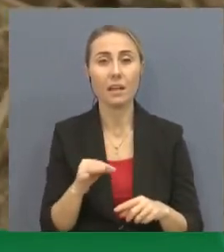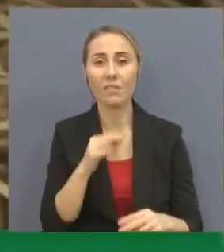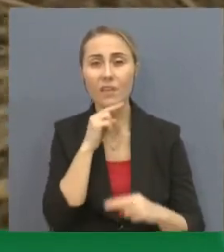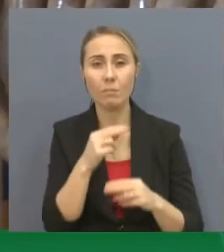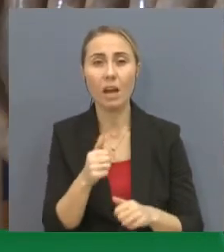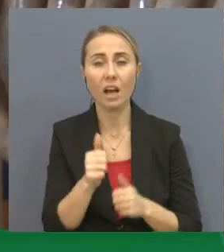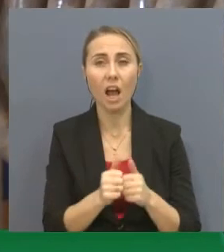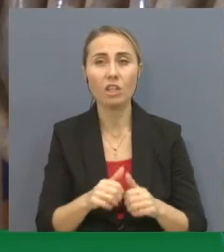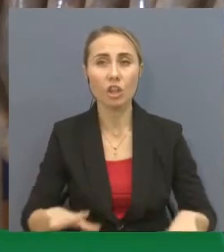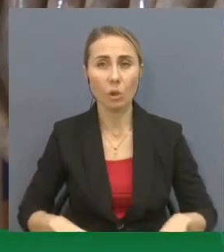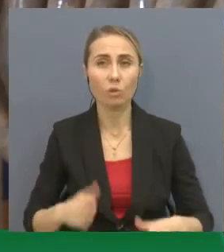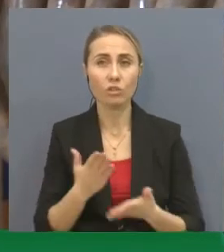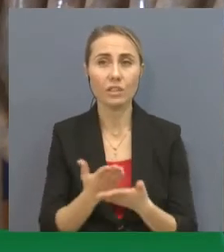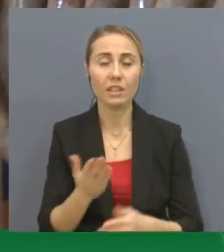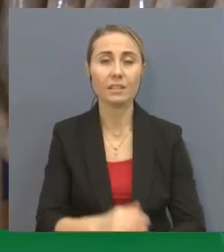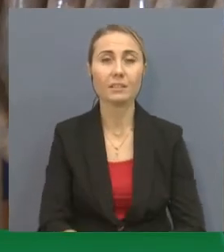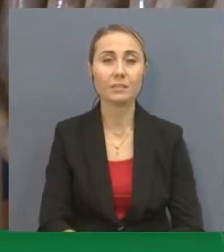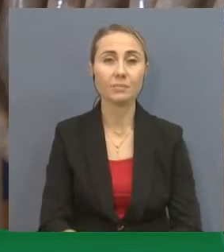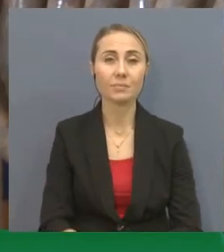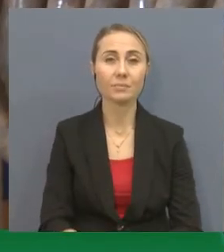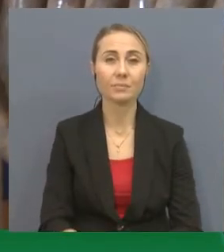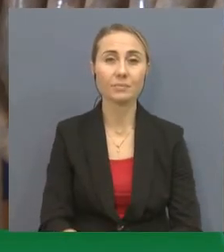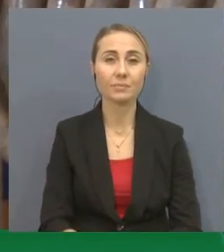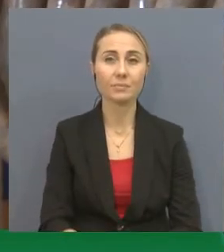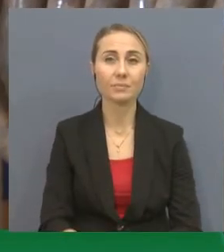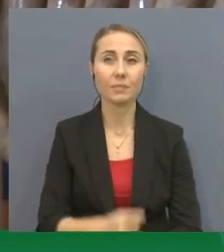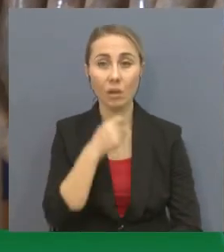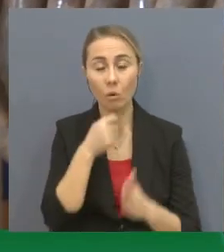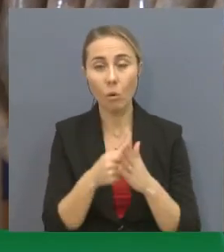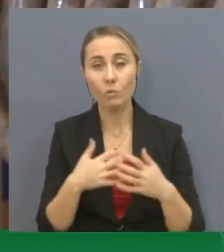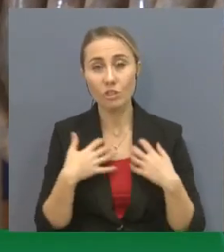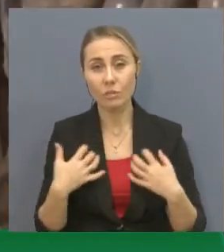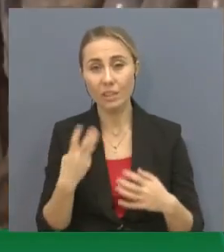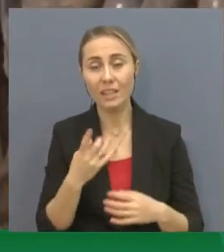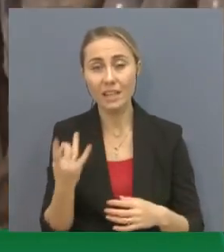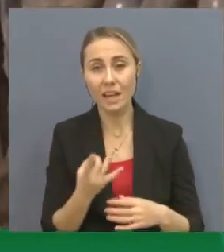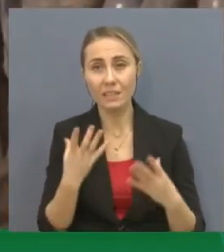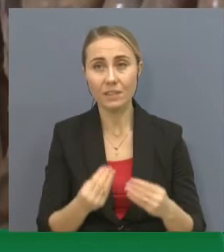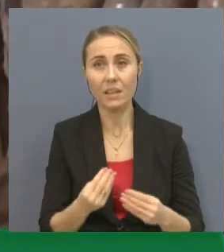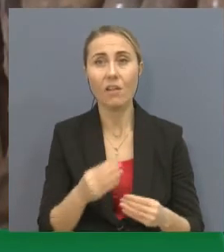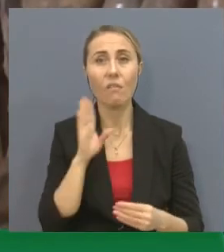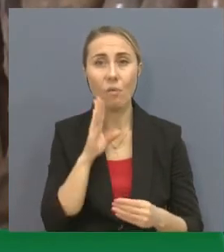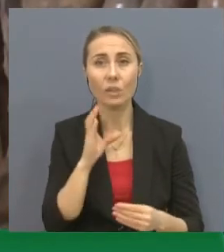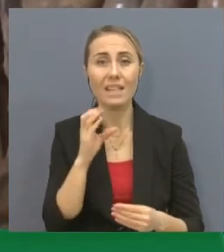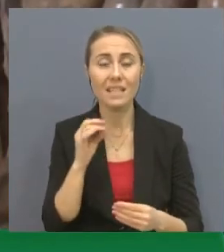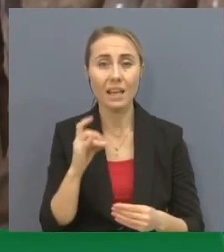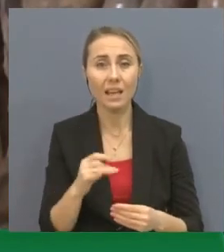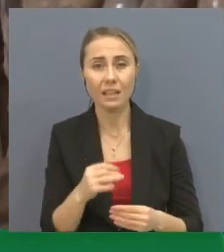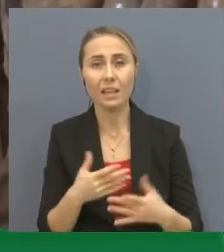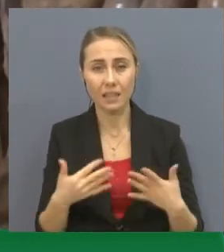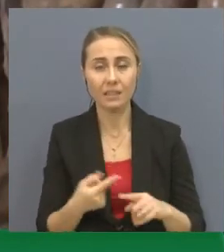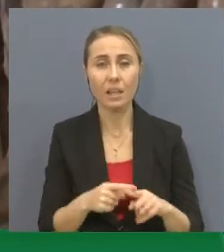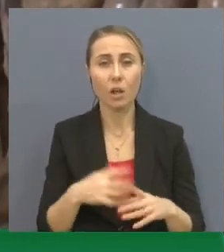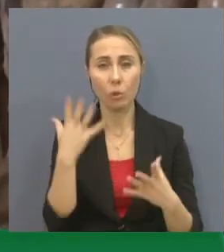лошади тарн джилекс а ведь и жилинский корме животных три раза в день даем воду сено в нужные пропорции ночью тоже